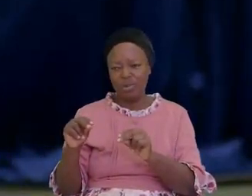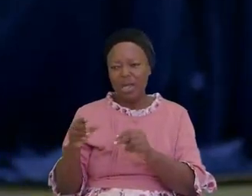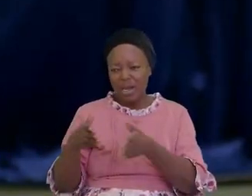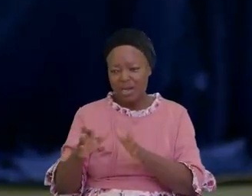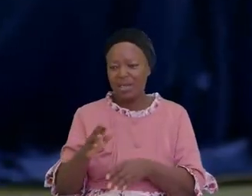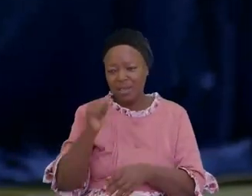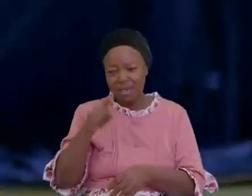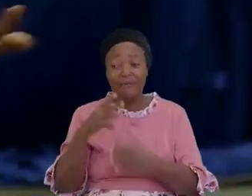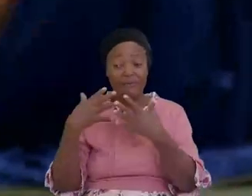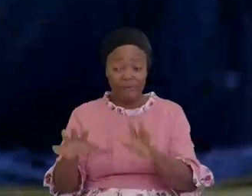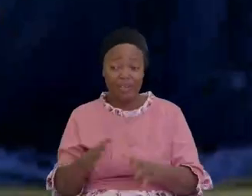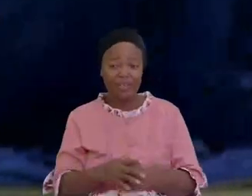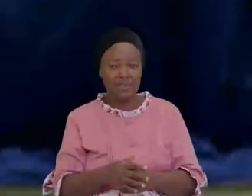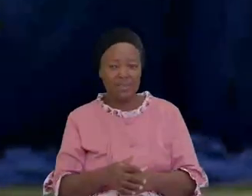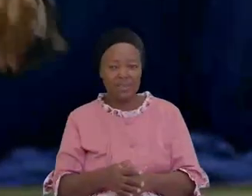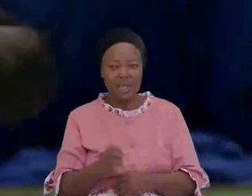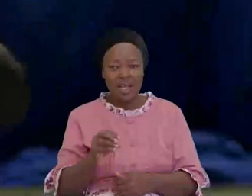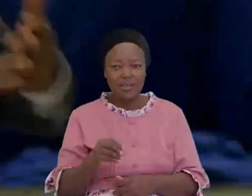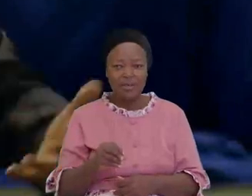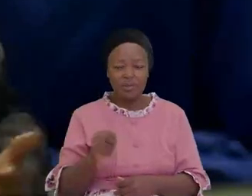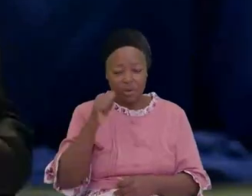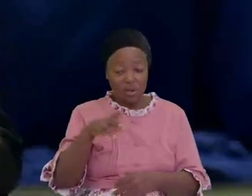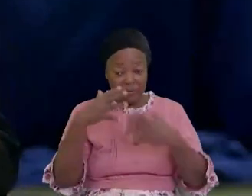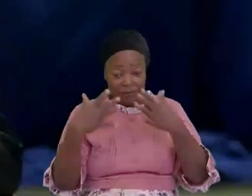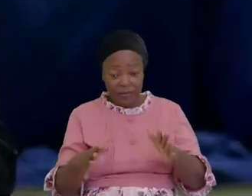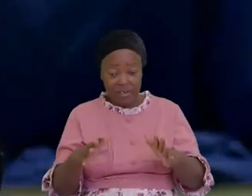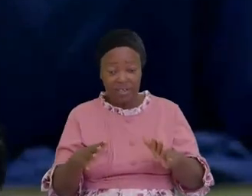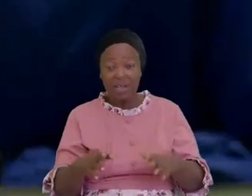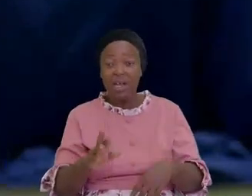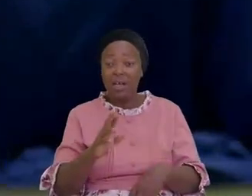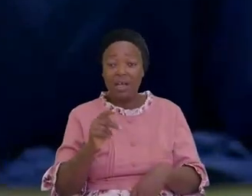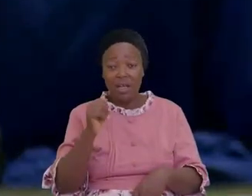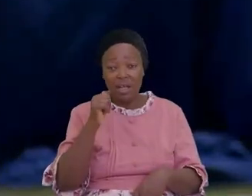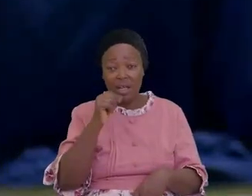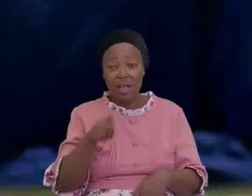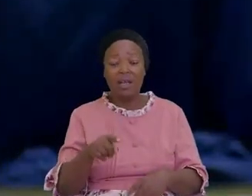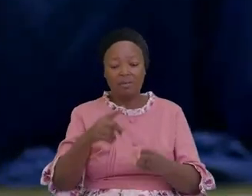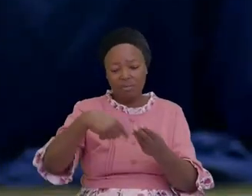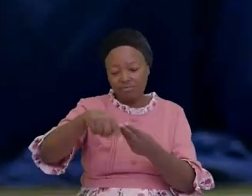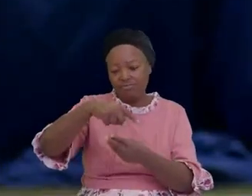Laisse-la finir. Elle a fini les tours qu'elle faisait autour du pot.